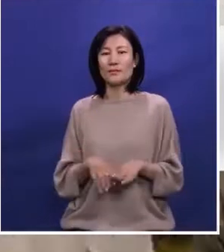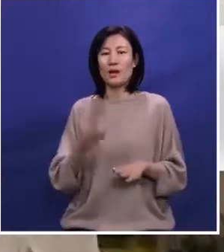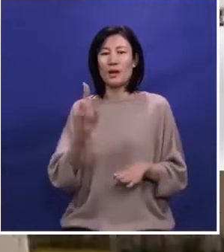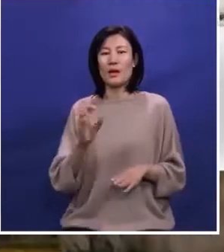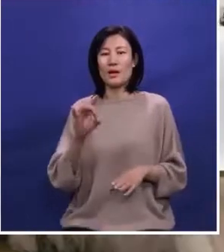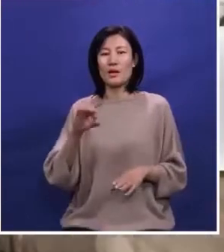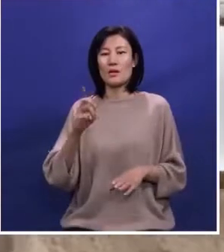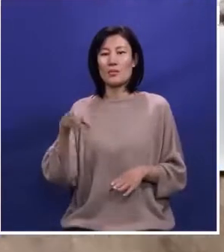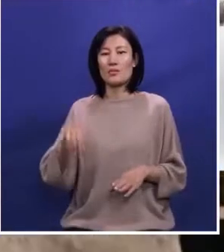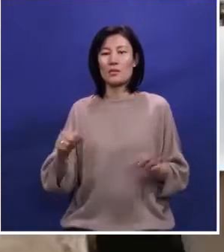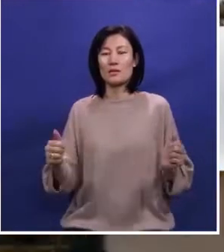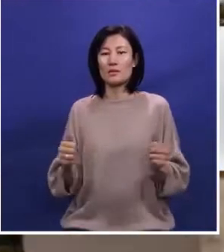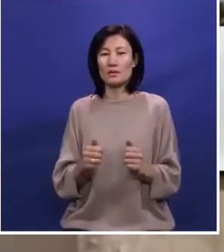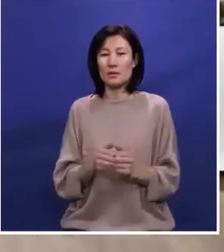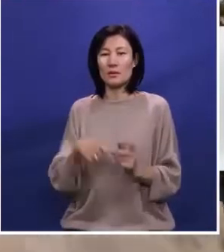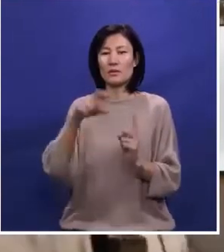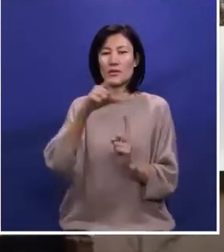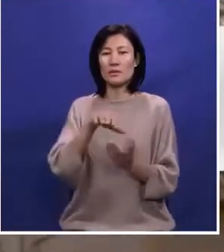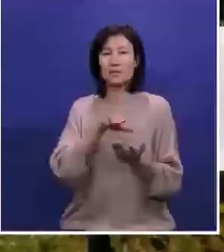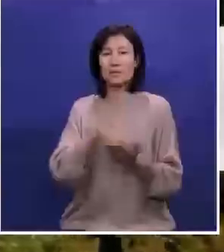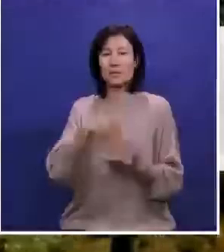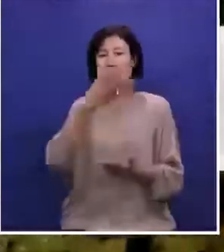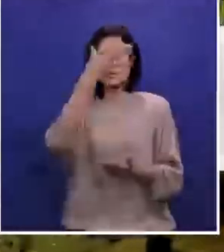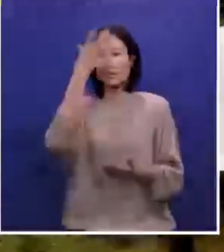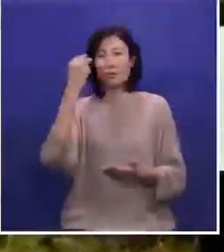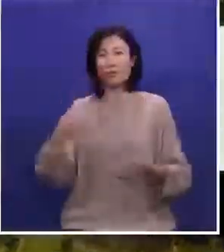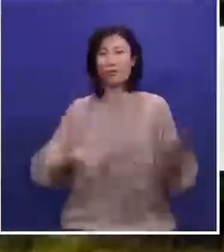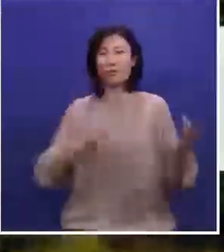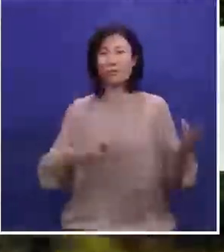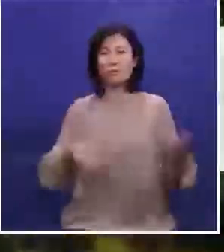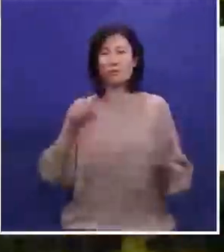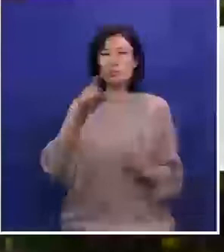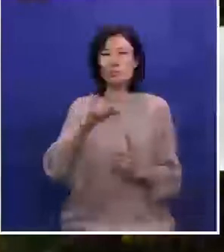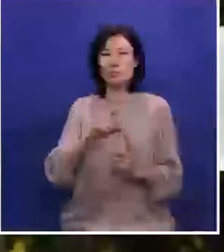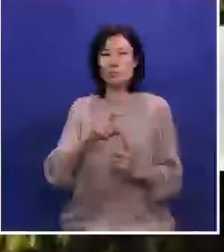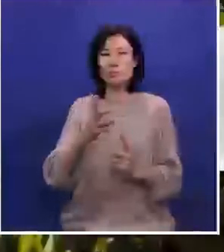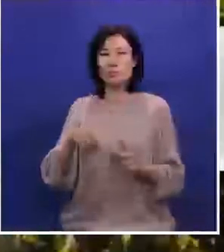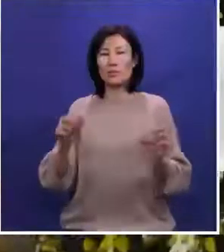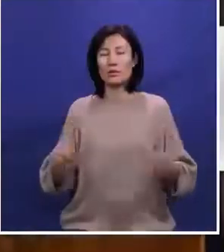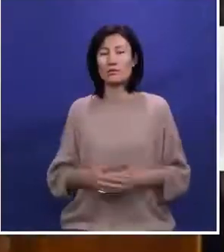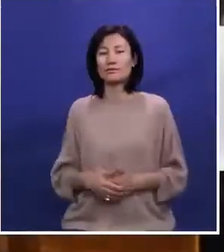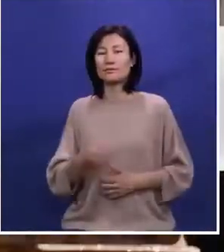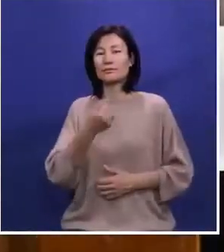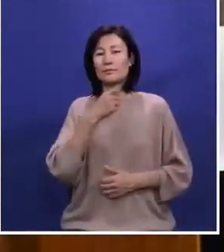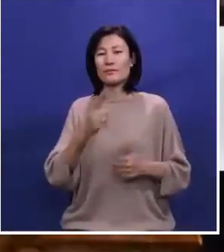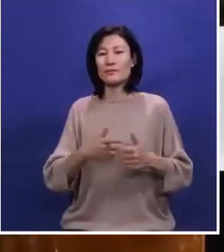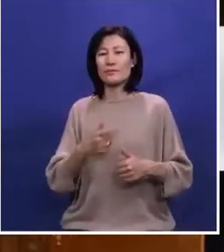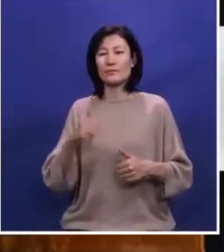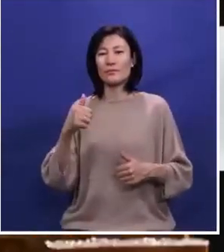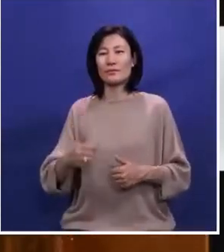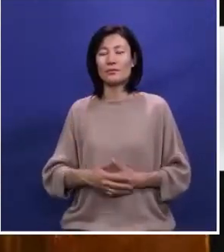қарабура кесенесінің айналасында жатқанын ұмытпаңыз. Күйші кесенесі жұпыны болғанмен атағы